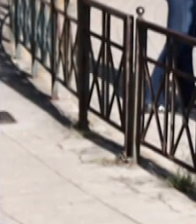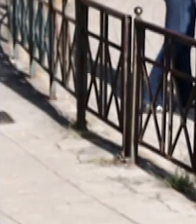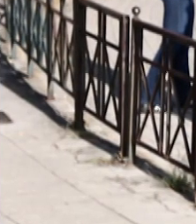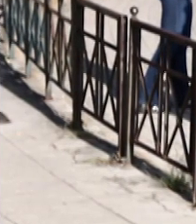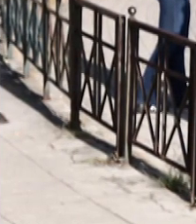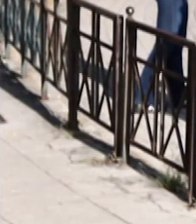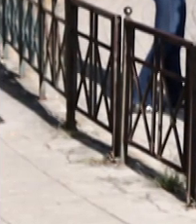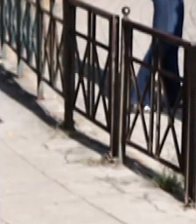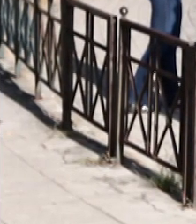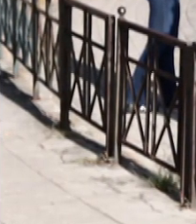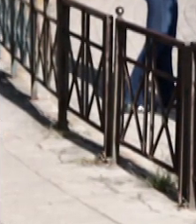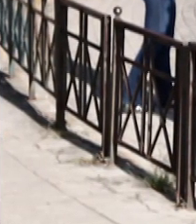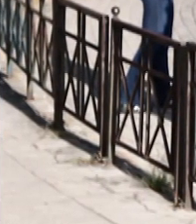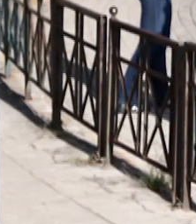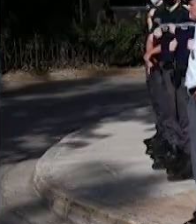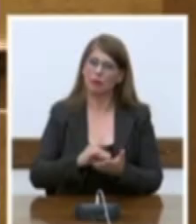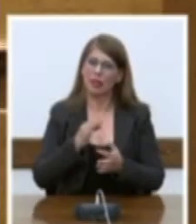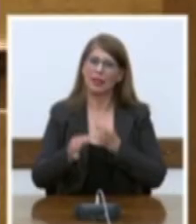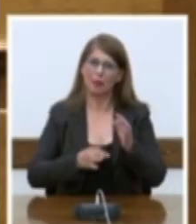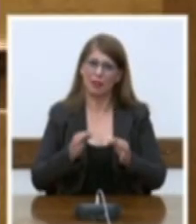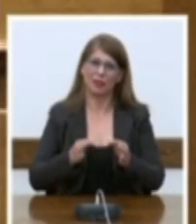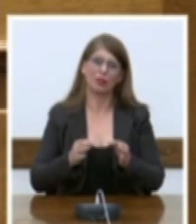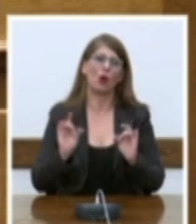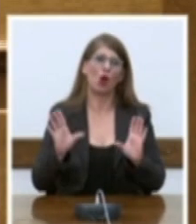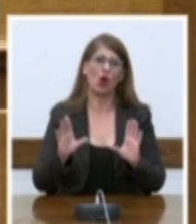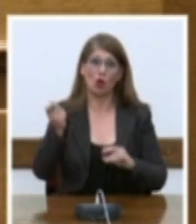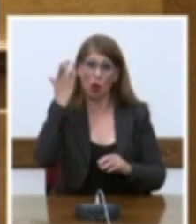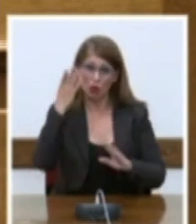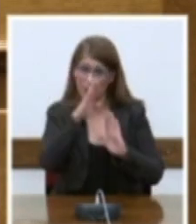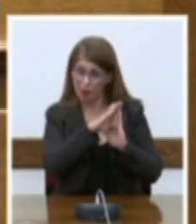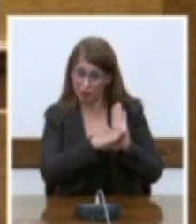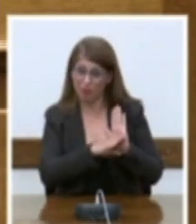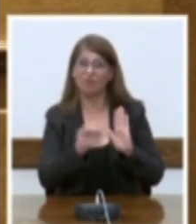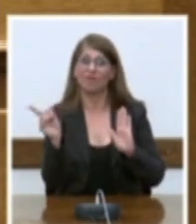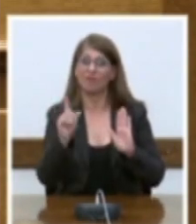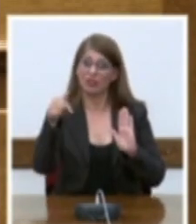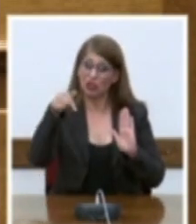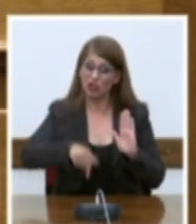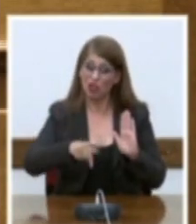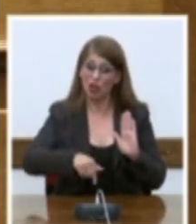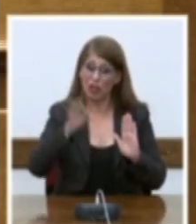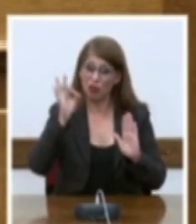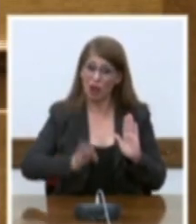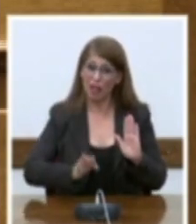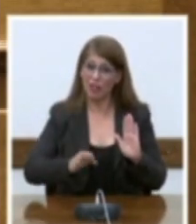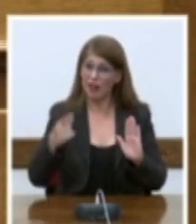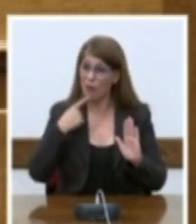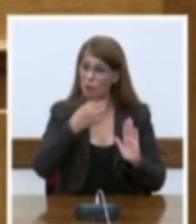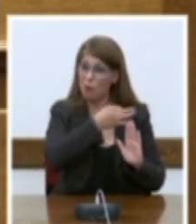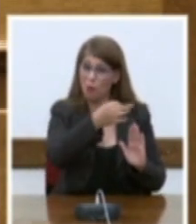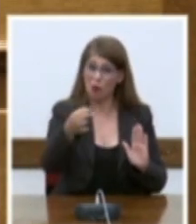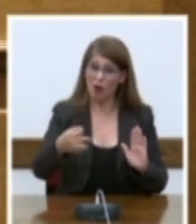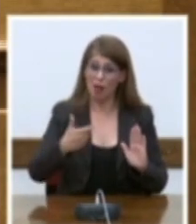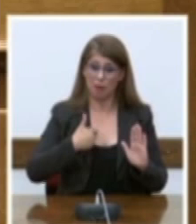κάποια στελέχη γενικότερα, δεν λέω αν είναι υπουργοί, κάποτε ήταν υπουργοί, μπορεί να είναι τώρα, πρώην κτλ. Κάποια άλλη στελέχη της Νέας Δημοκρατίας